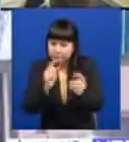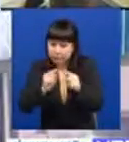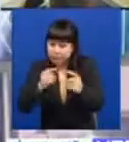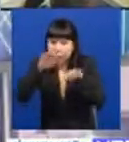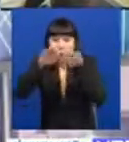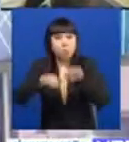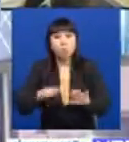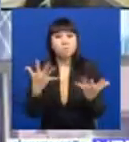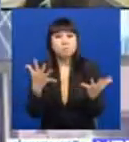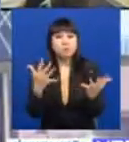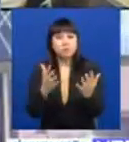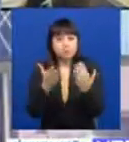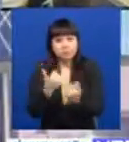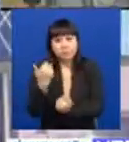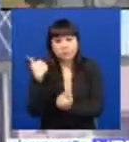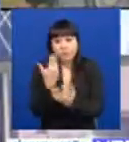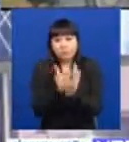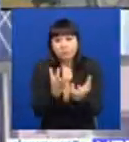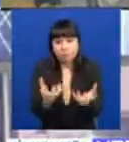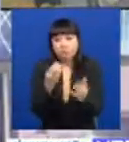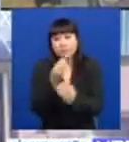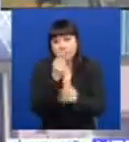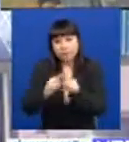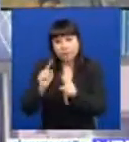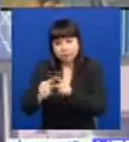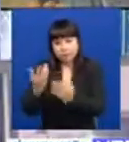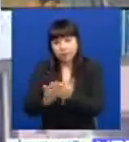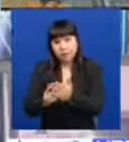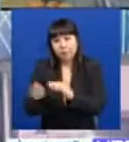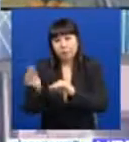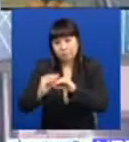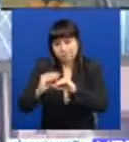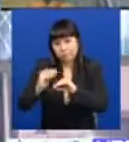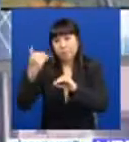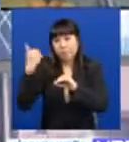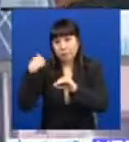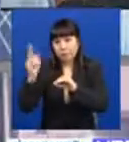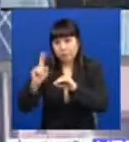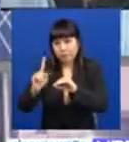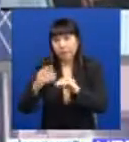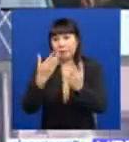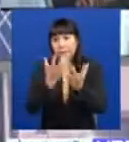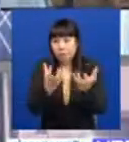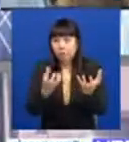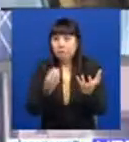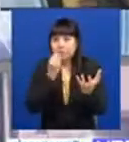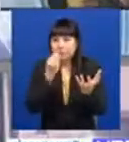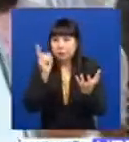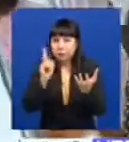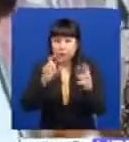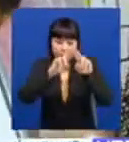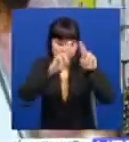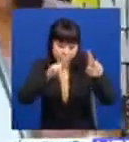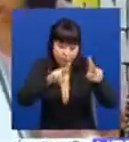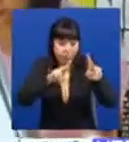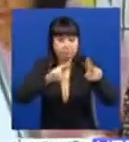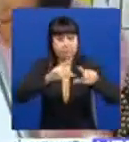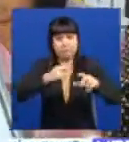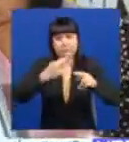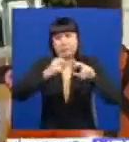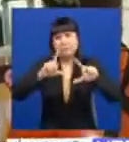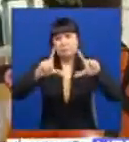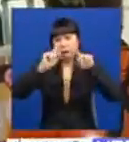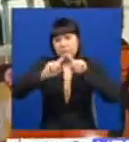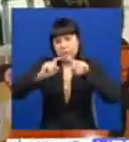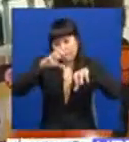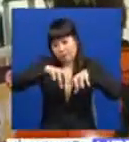อีกทั้งมีอาหารบางรายการที่ปรับตัวเพิ่มขึ้นอีกนะคะโดยเฉพาะราคาอาหารในศูนย์อาหารของห้างสรรพสินค้าหลาย